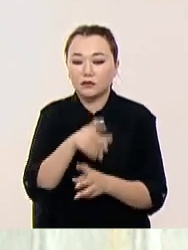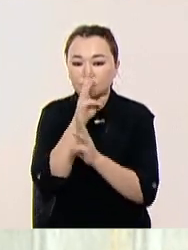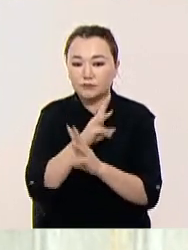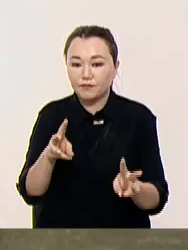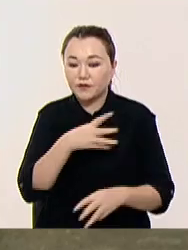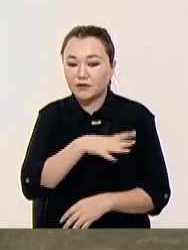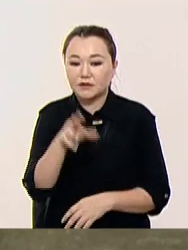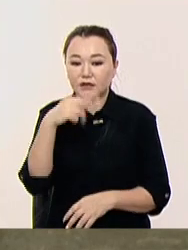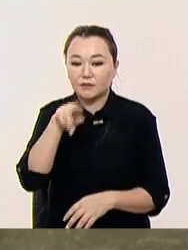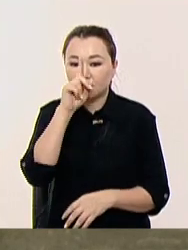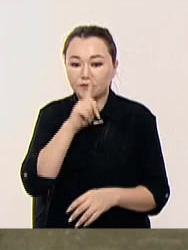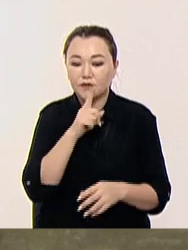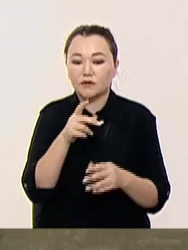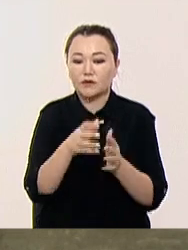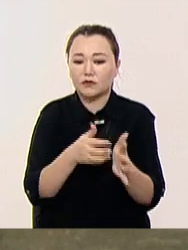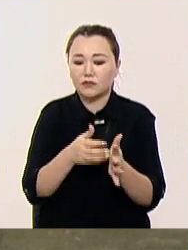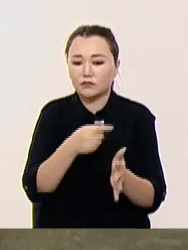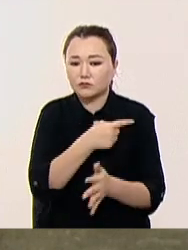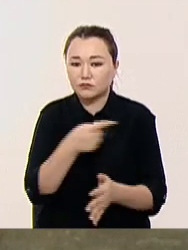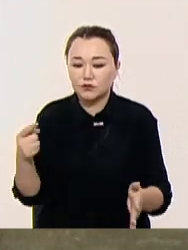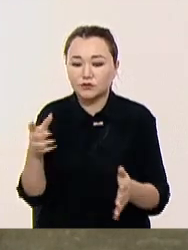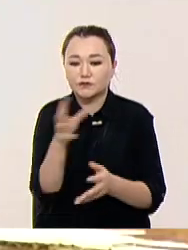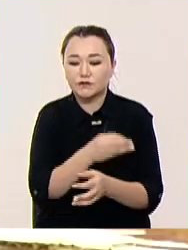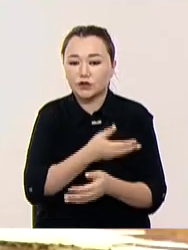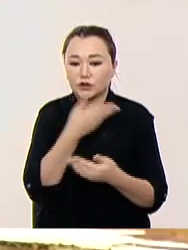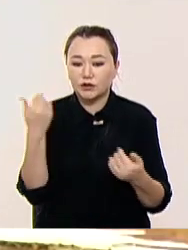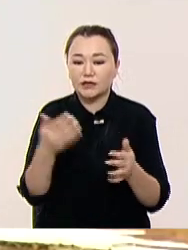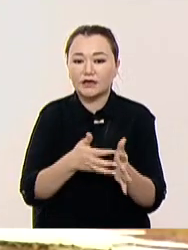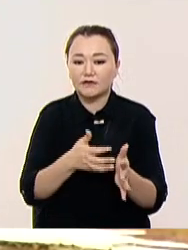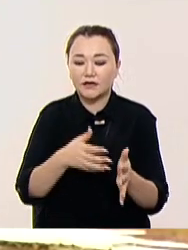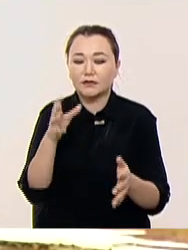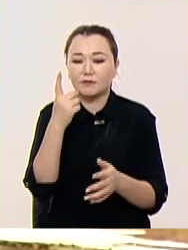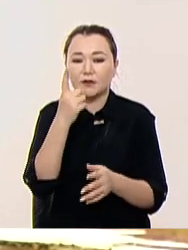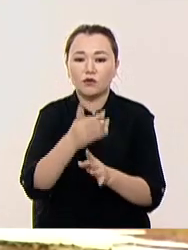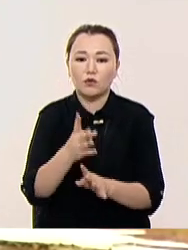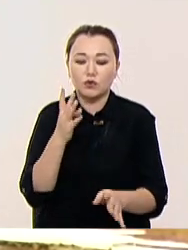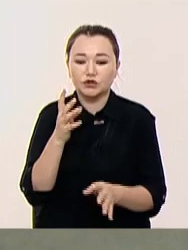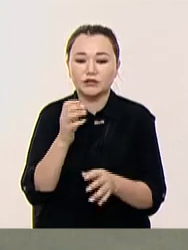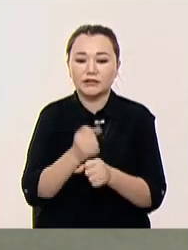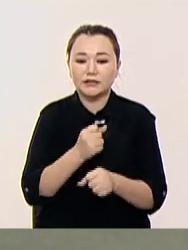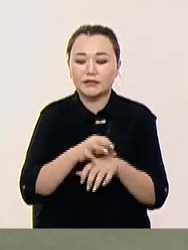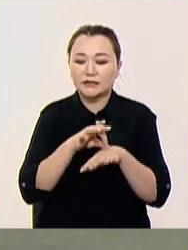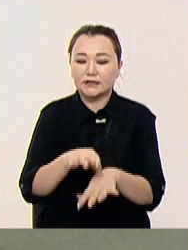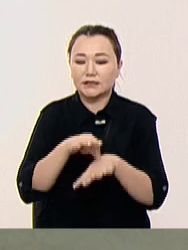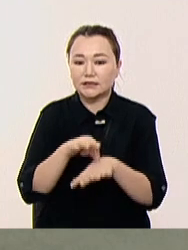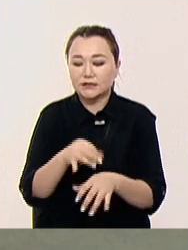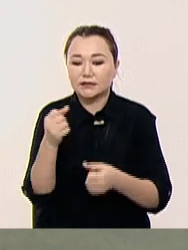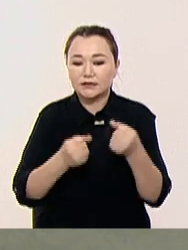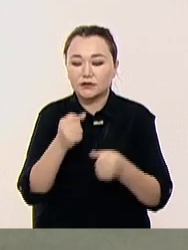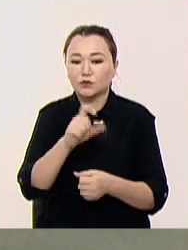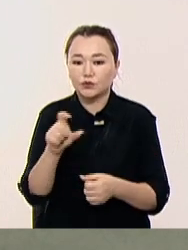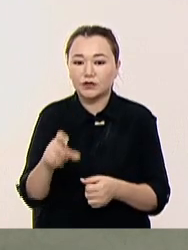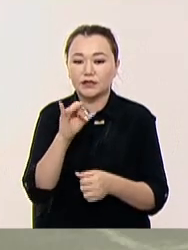төлемеуіне 90 айында тауарлардың жетпей шығынға батуы себеп болды деп топшылайды. Күдікке бірінші кезекте өнімді тасымалдаумен айналысатын жүргізушілер